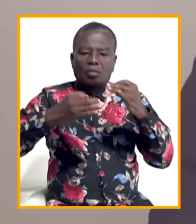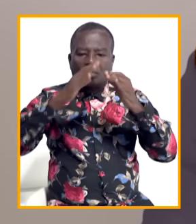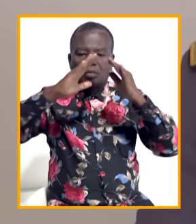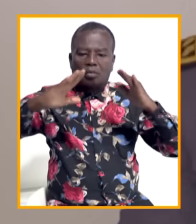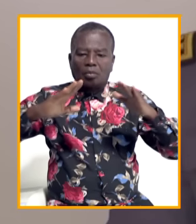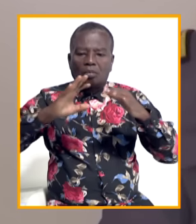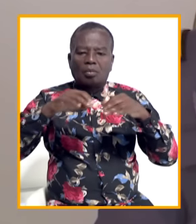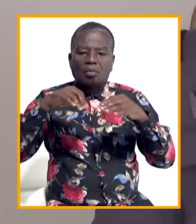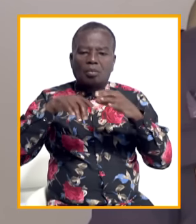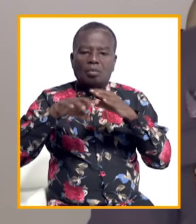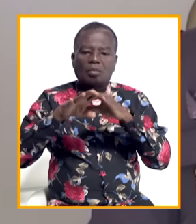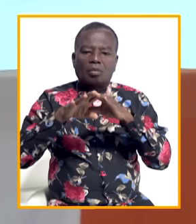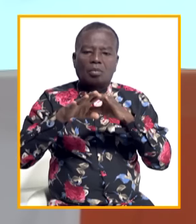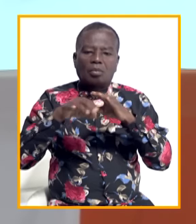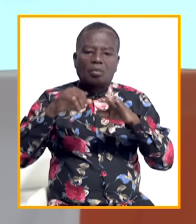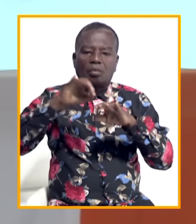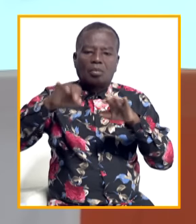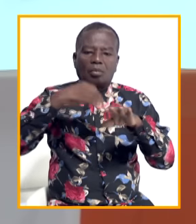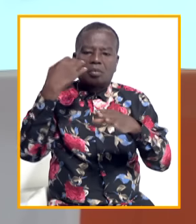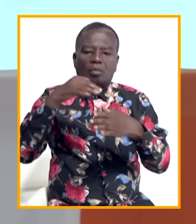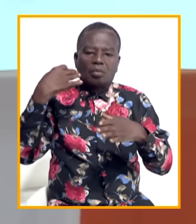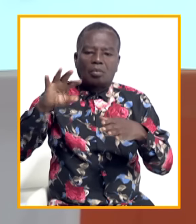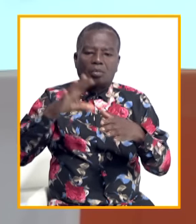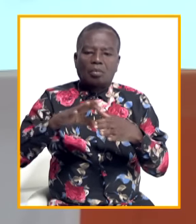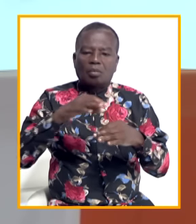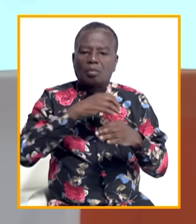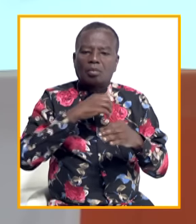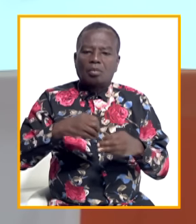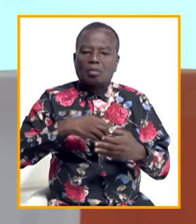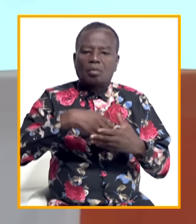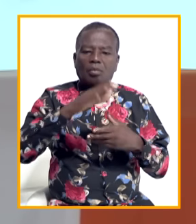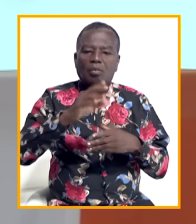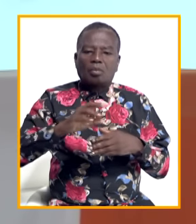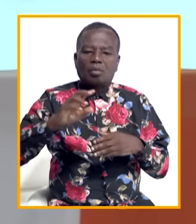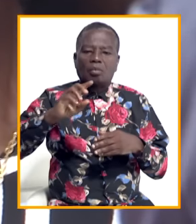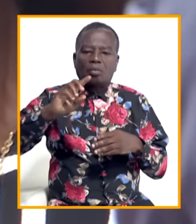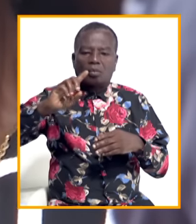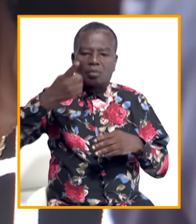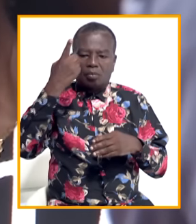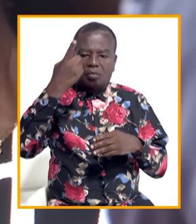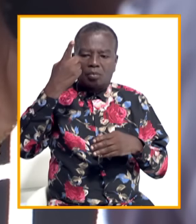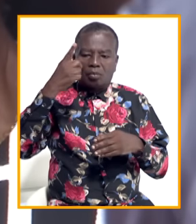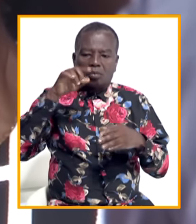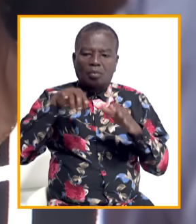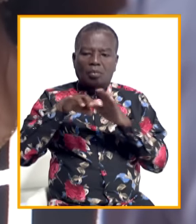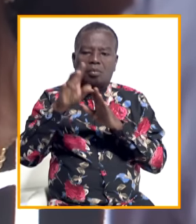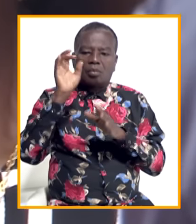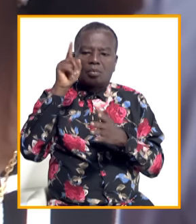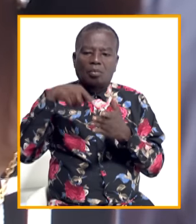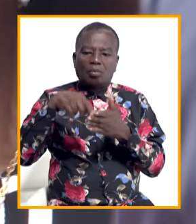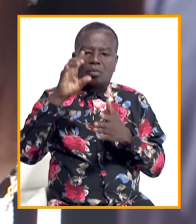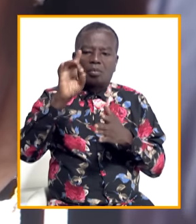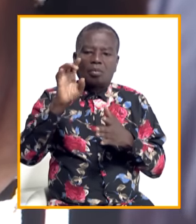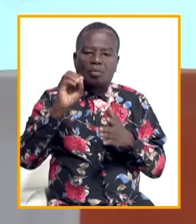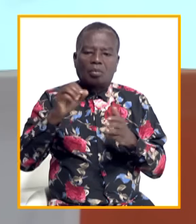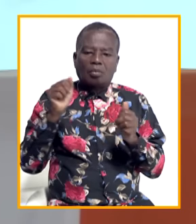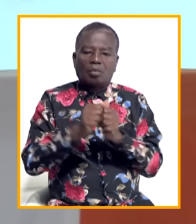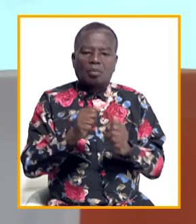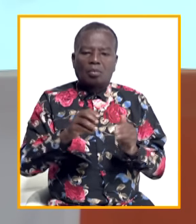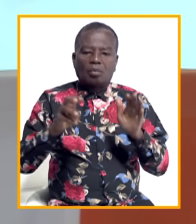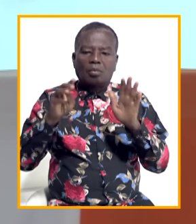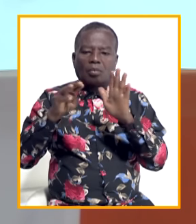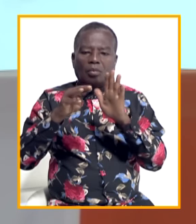France à la section internationale. Et il en sort major en 1980 avec la mention « Excellent ». Il